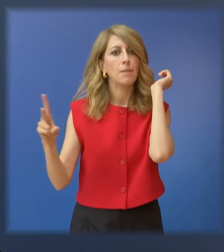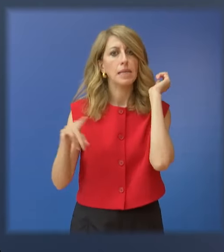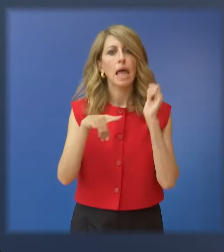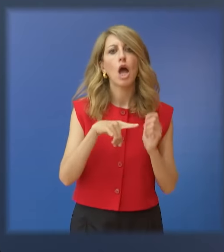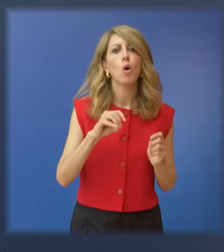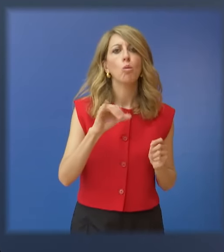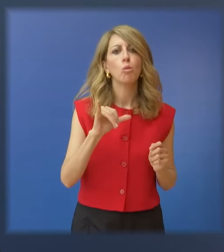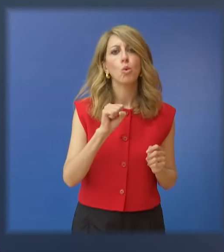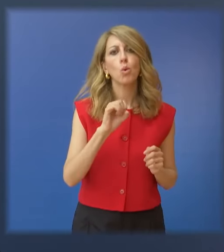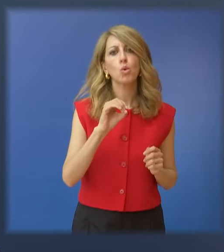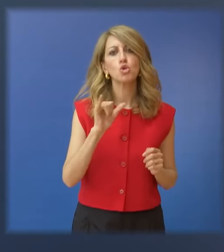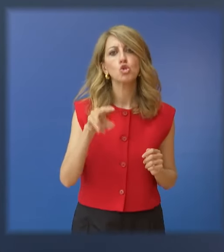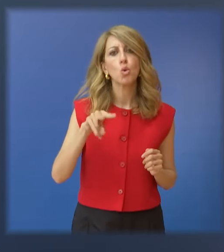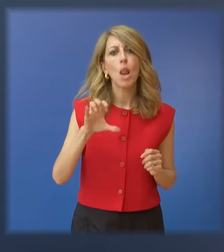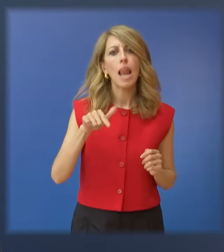πουσουλιδης